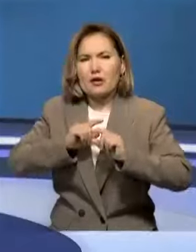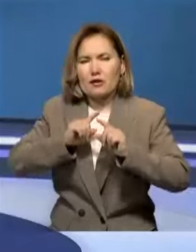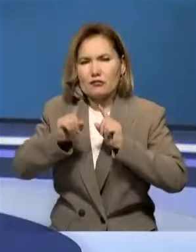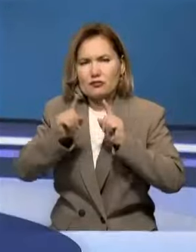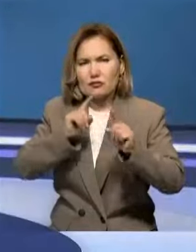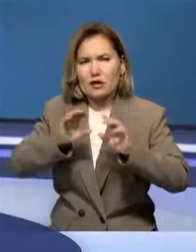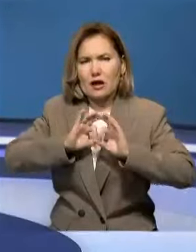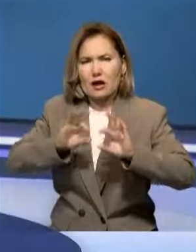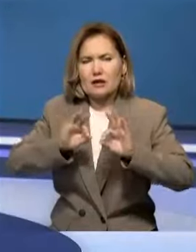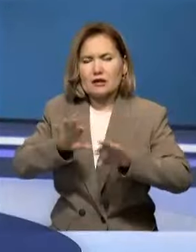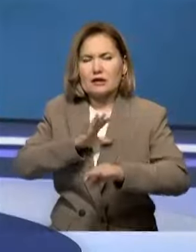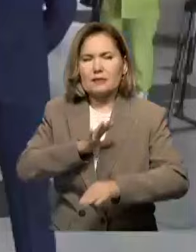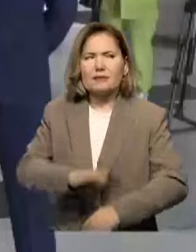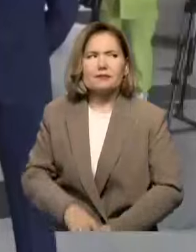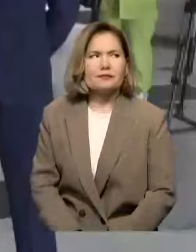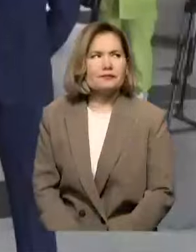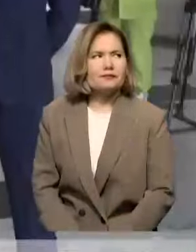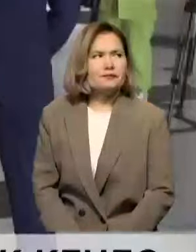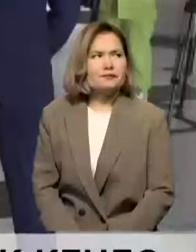айтылды.